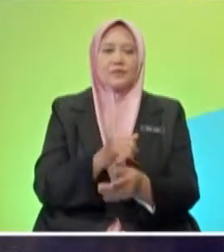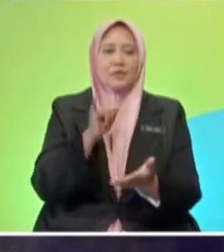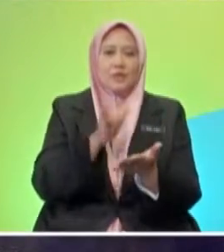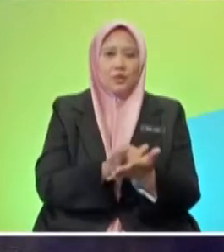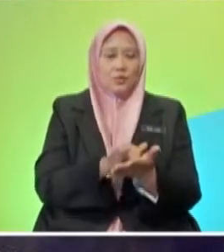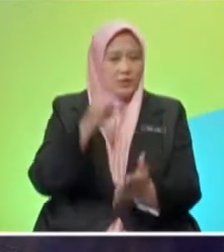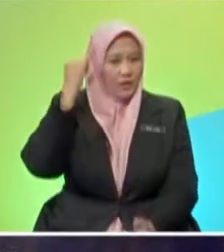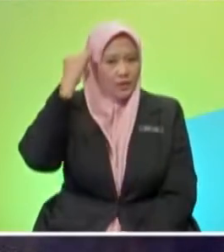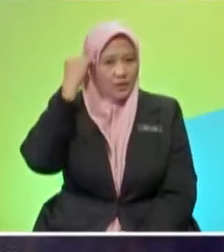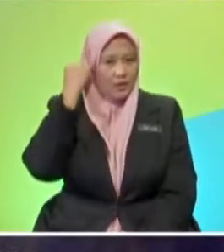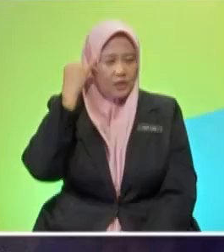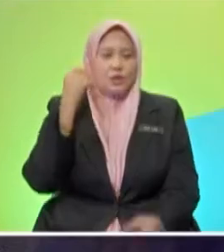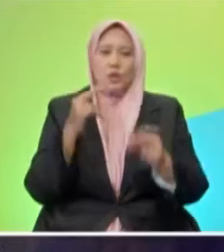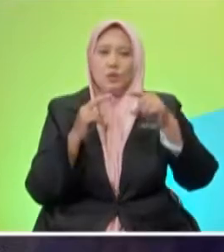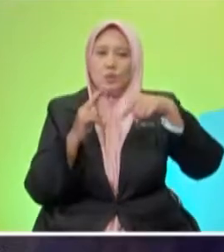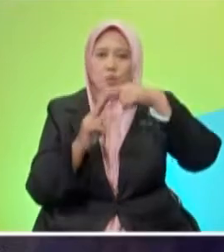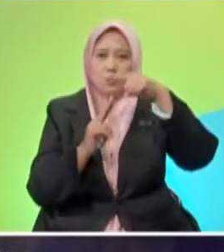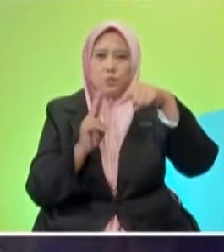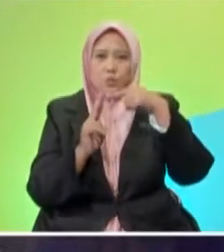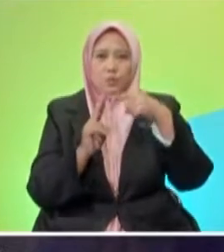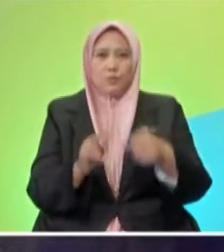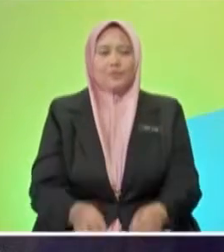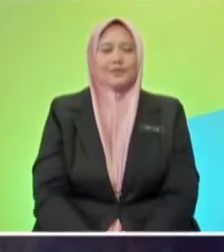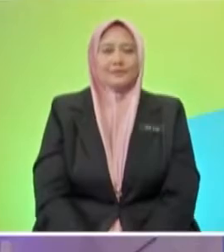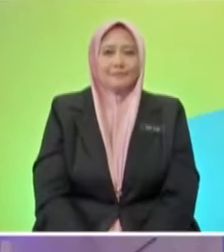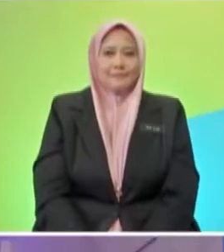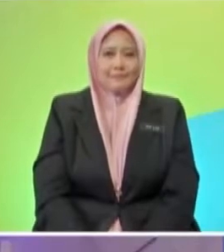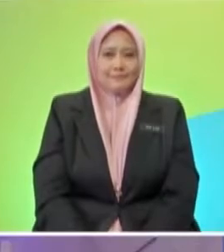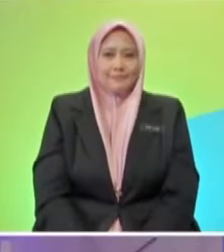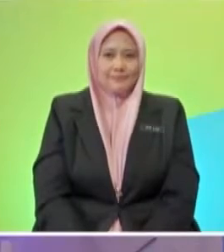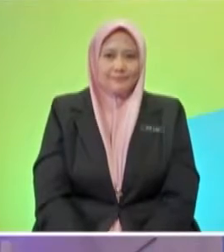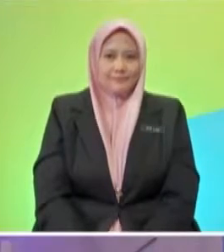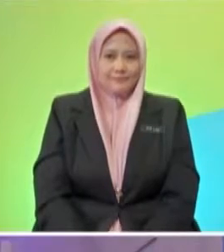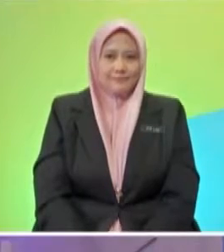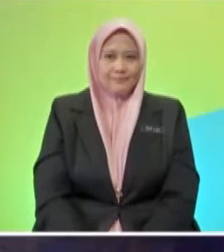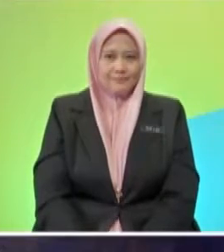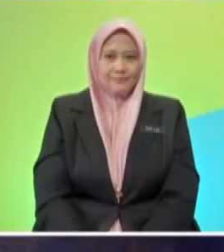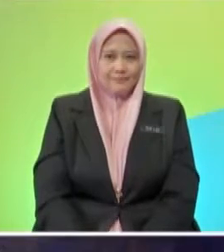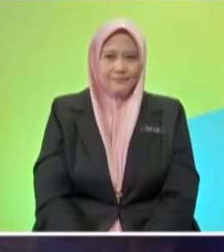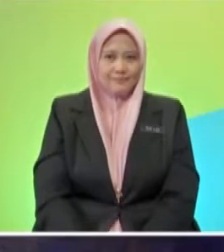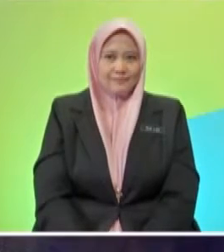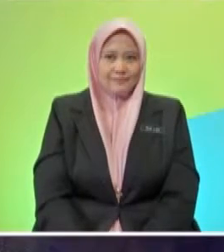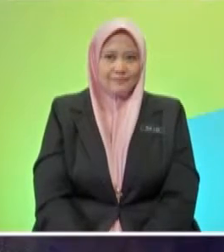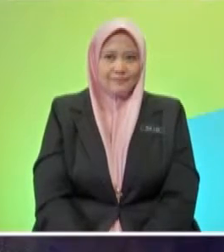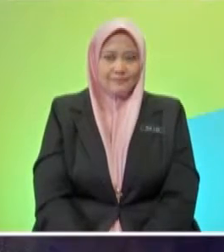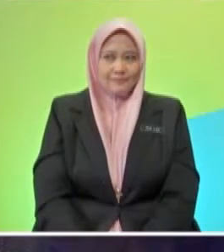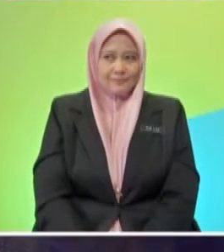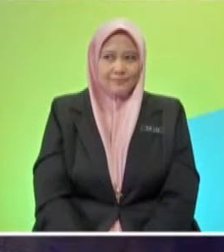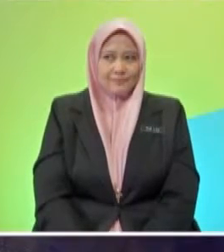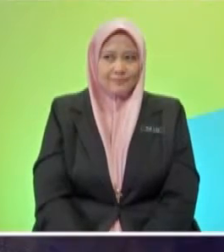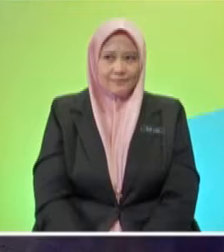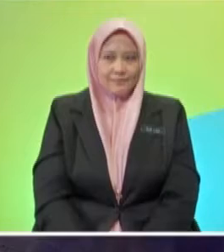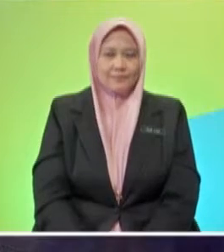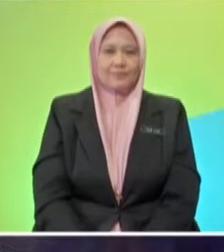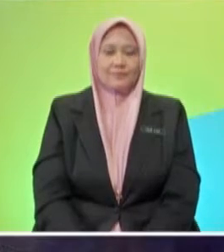yang telah berjaya dikumpulkan oleh murid-murid kita jadi Prilly mau ada